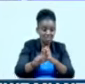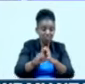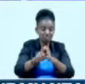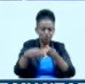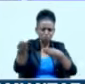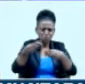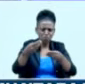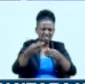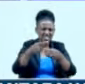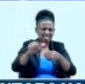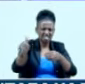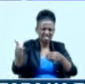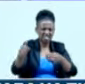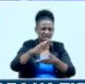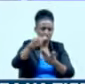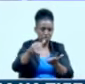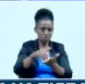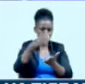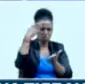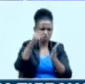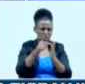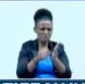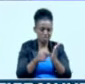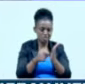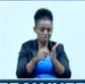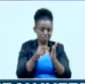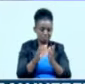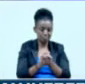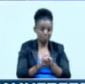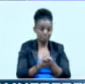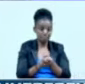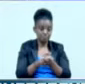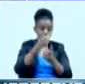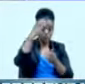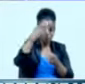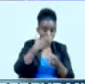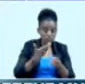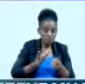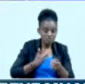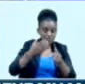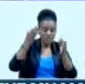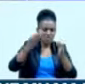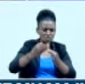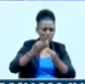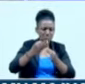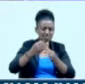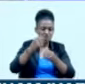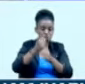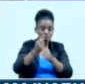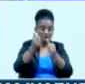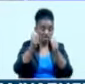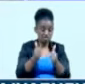Ministeri z'ubucuruzi n'izindi nzego natakwiruka avuga ahangaha ngo arondore kuko buri wese arafite icyo agomba gukora kandi akagikora